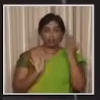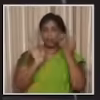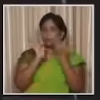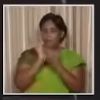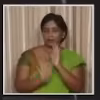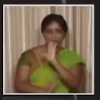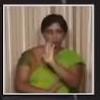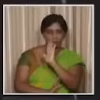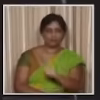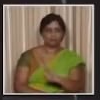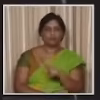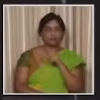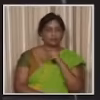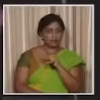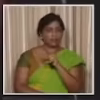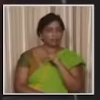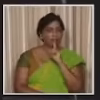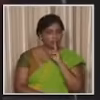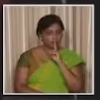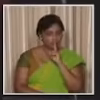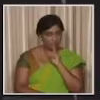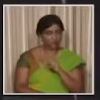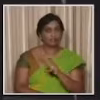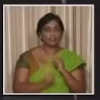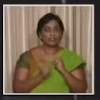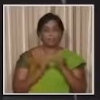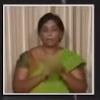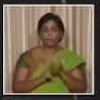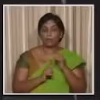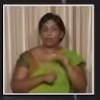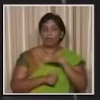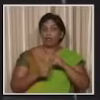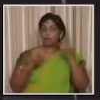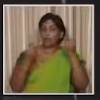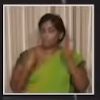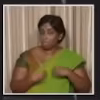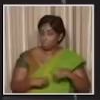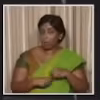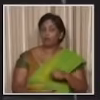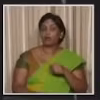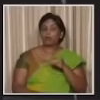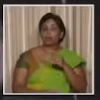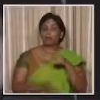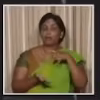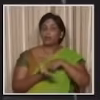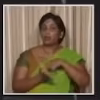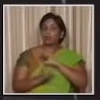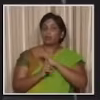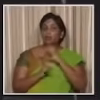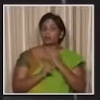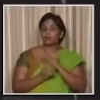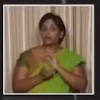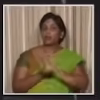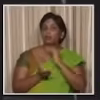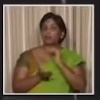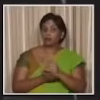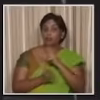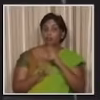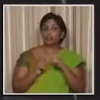කරලා පෙන්නන්නම්. දැන් ඔබතුමා කිව්වනේ සජිත් ප්‍රේමදාස ඇමතිතුමාගේ ආයතන පාඩුයි කියලා ඉවරලා. එතකොට මධ්‍යම සංස්කෘතික අරමුදලේ